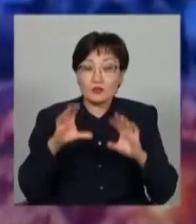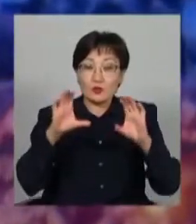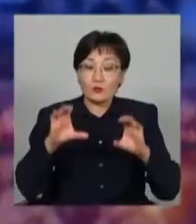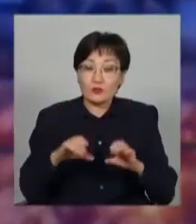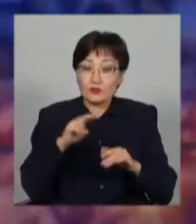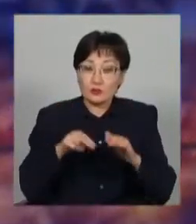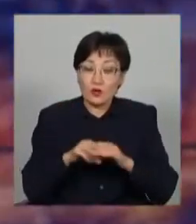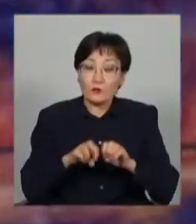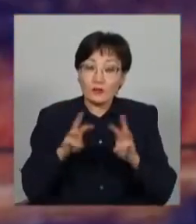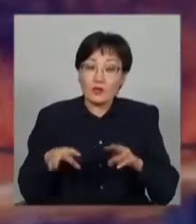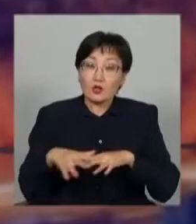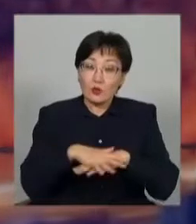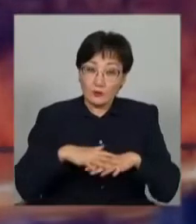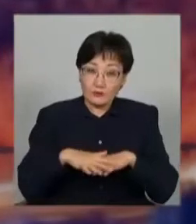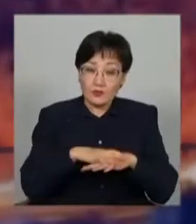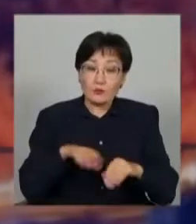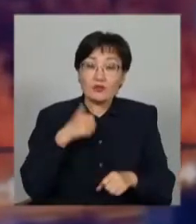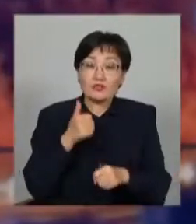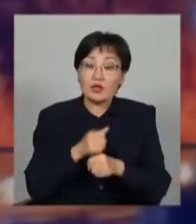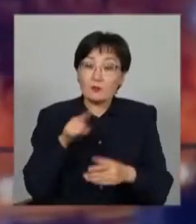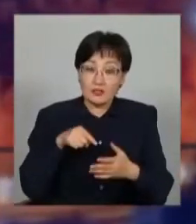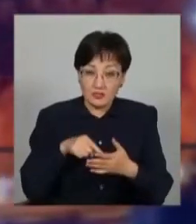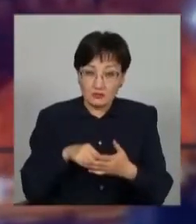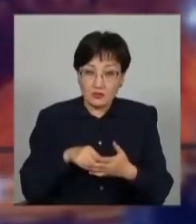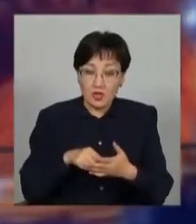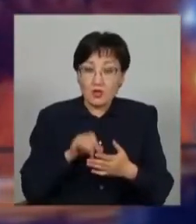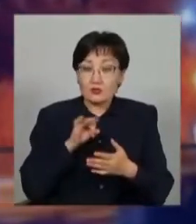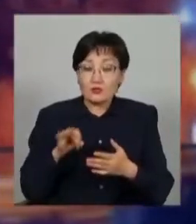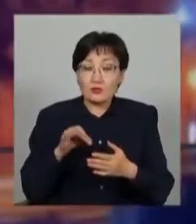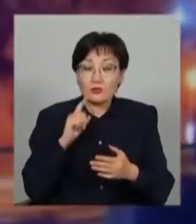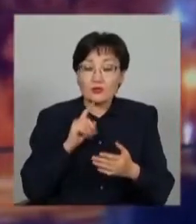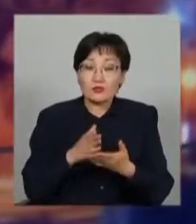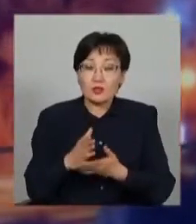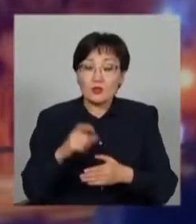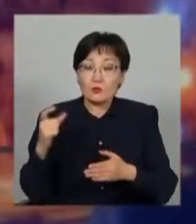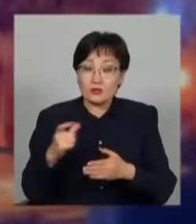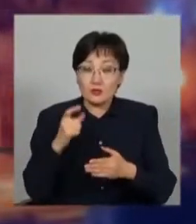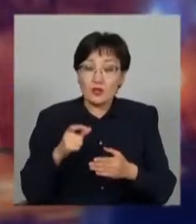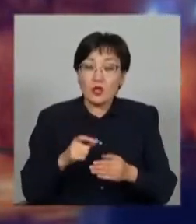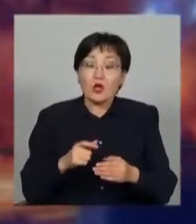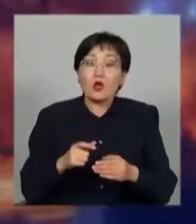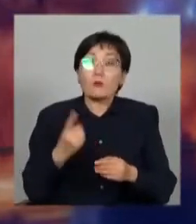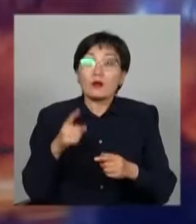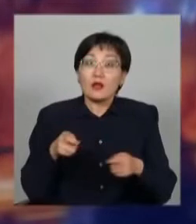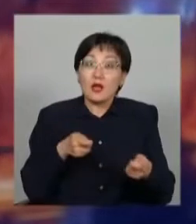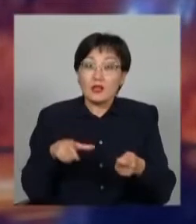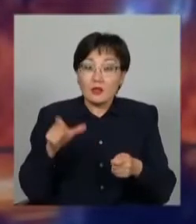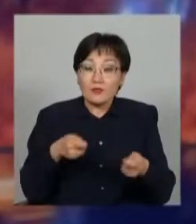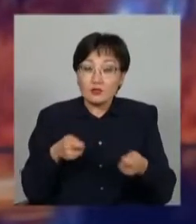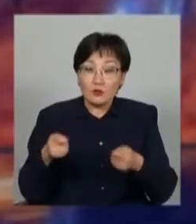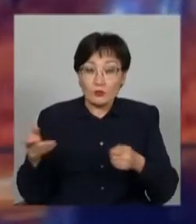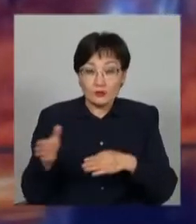үстөмдүгүн камтамасыз этүү коомдогу басты маселе деп. Сонун катар саясат менен экономикадагы монополияны жоюу керектигин айтты.